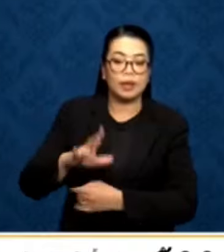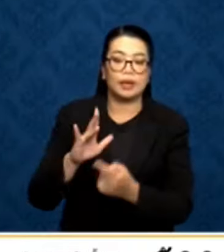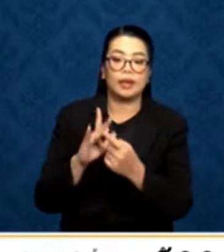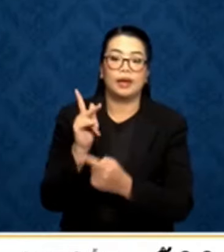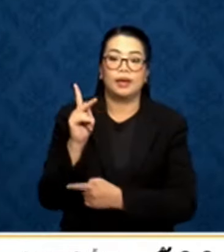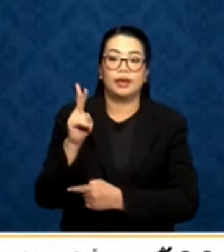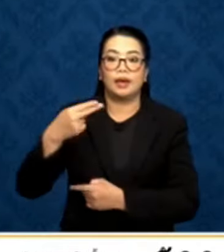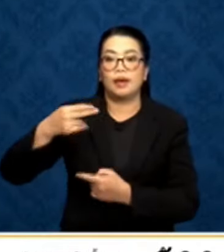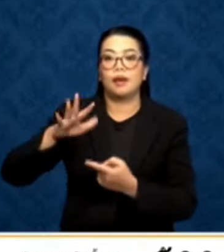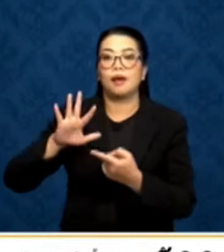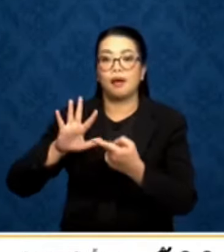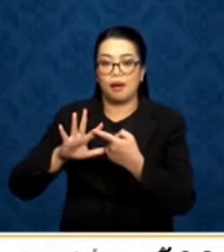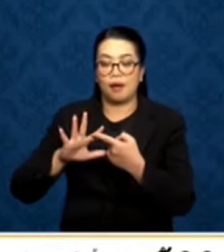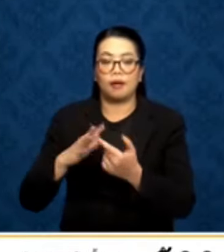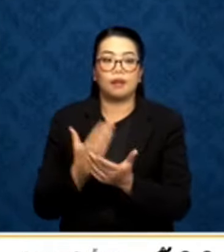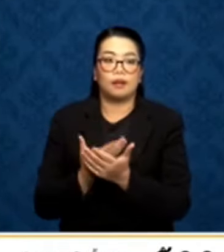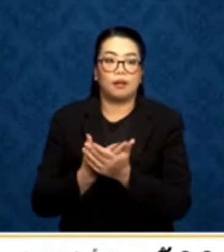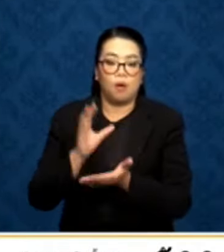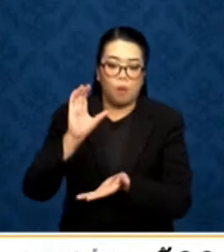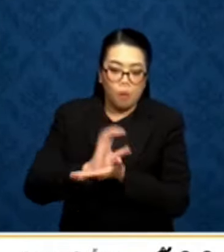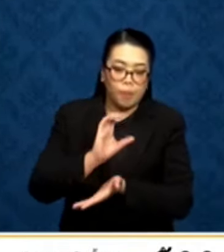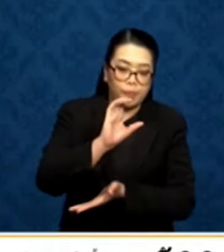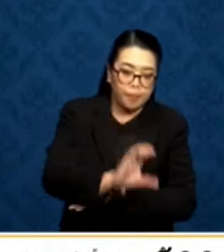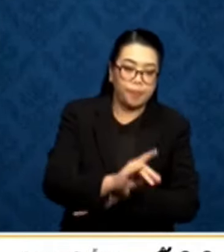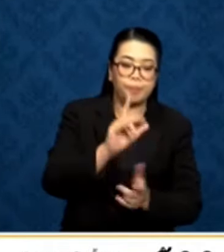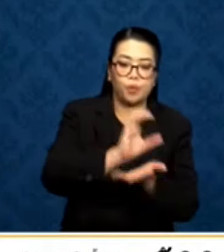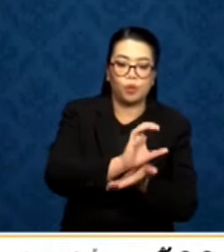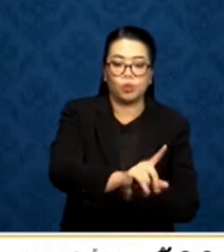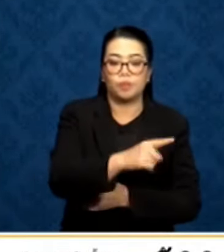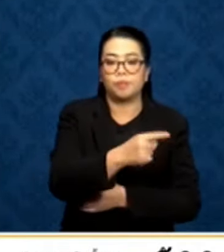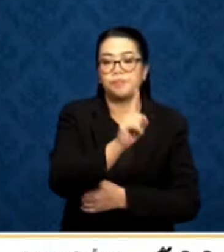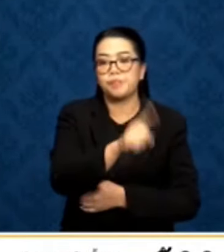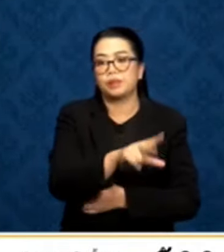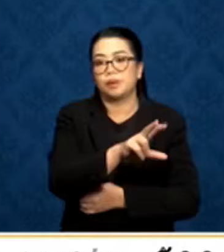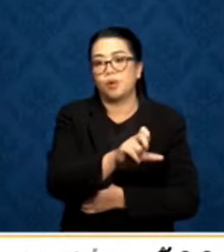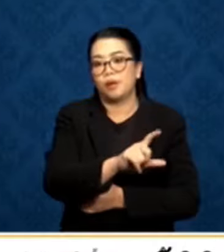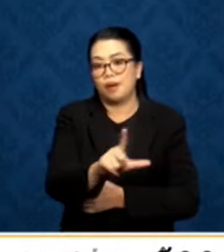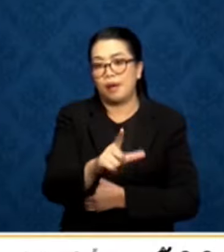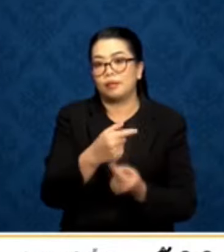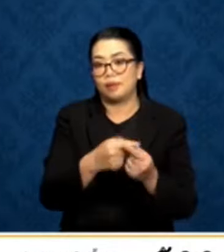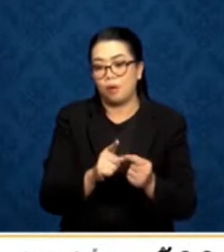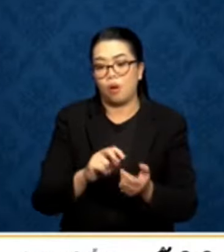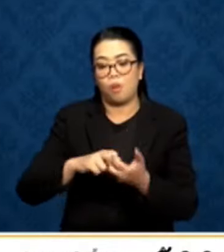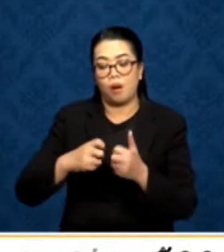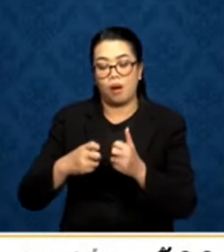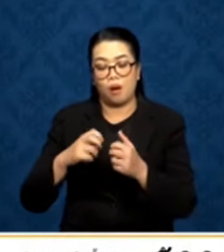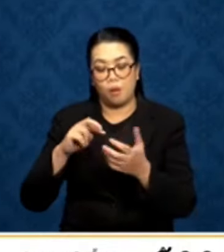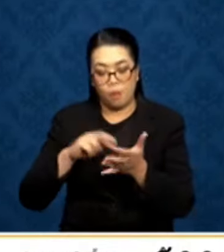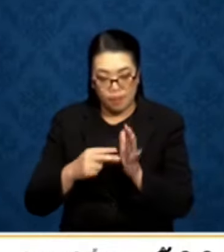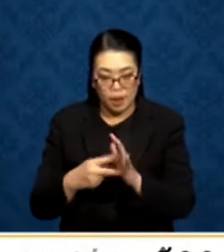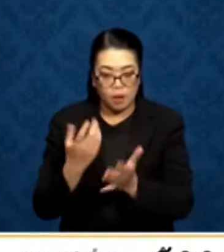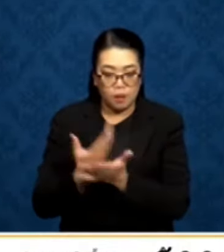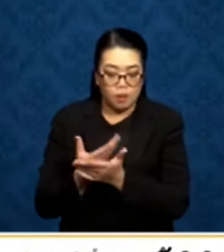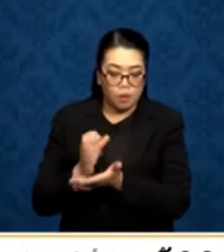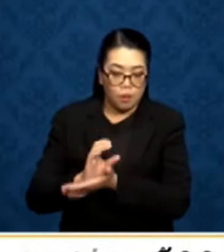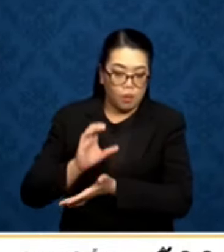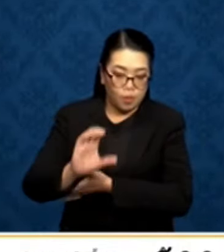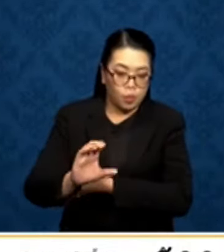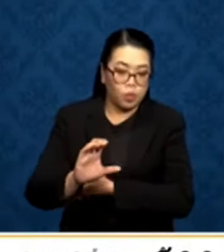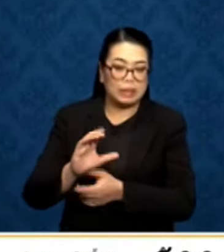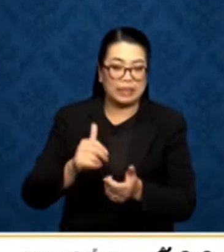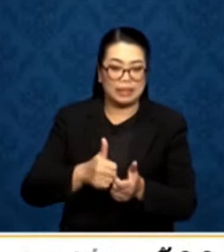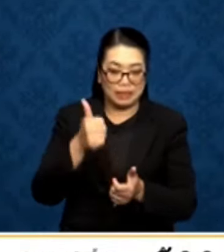มาเป็นงบค่าลงทุนเนี่ยอยู่ 1,300ล้านบาทแต่ไม่ได้แปลว่างบการลงทุนของการเคหะ